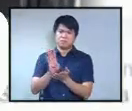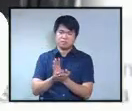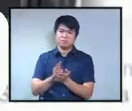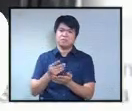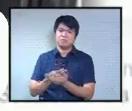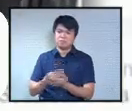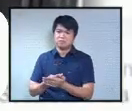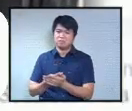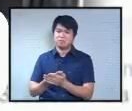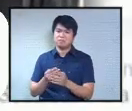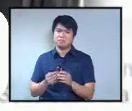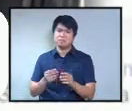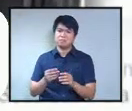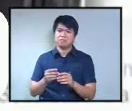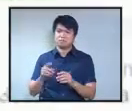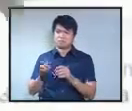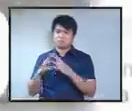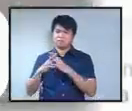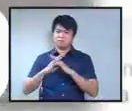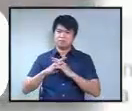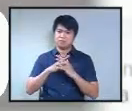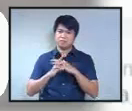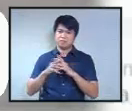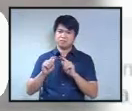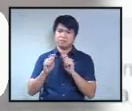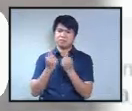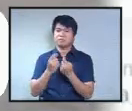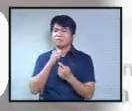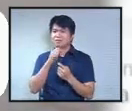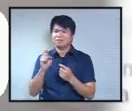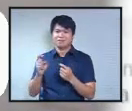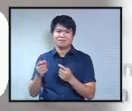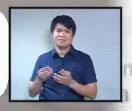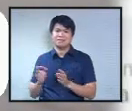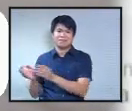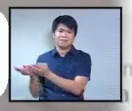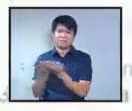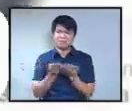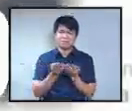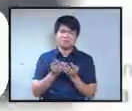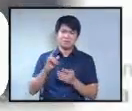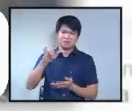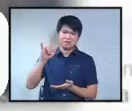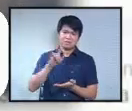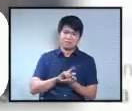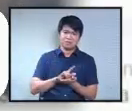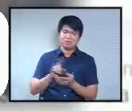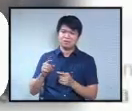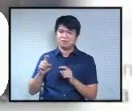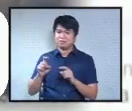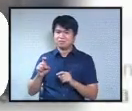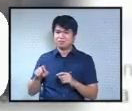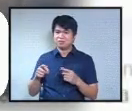ng Pangulo ang nangyari sa football teams na hindi agad nasundo sa airport. Where's the money? You should have